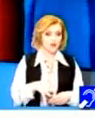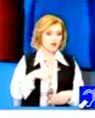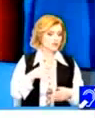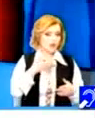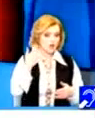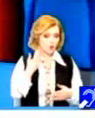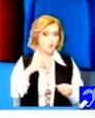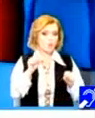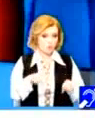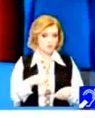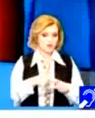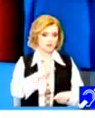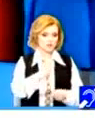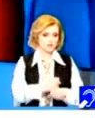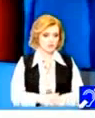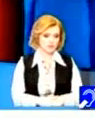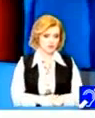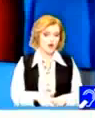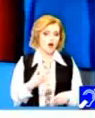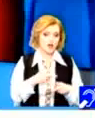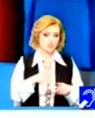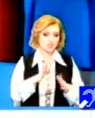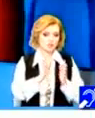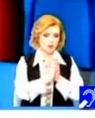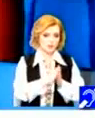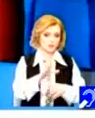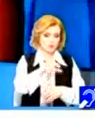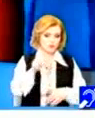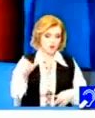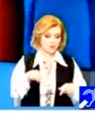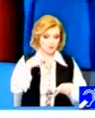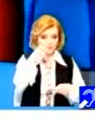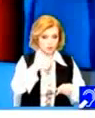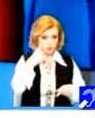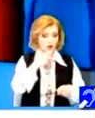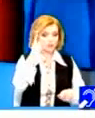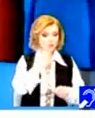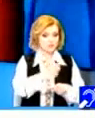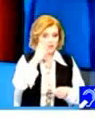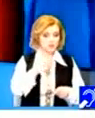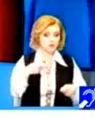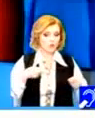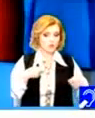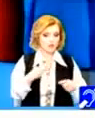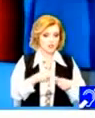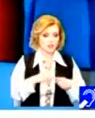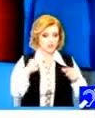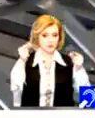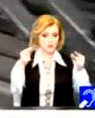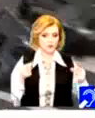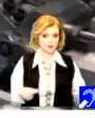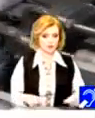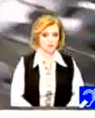succes. Acest mesaj este promovat și de autoritățile de la Chișinău, care din acest an au interzis comercializarea acestor ambalaje.